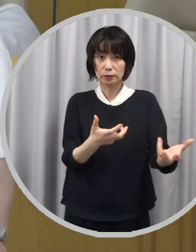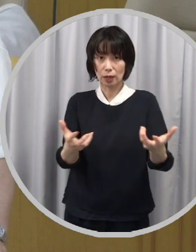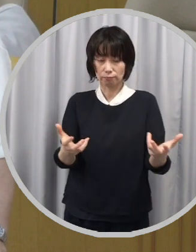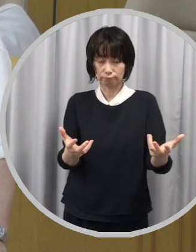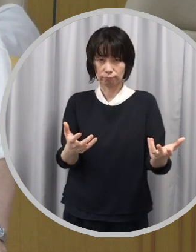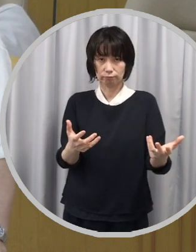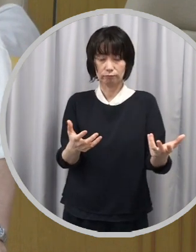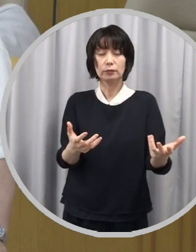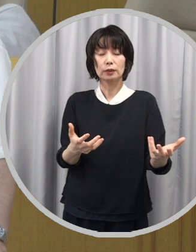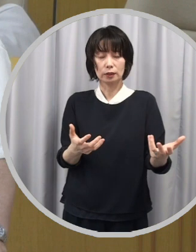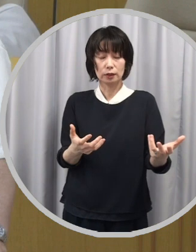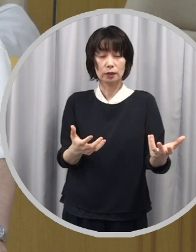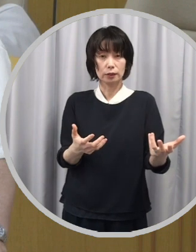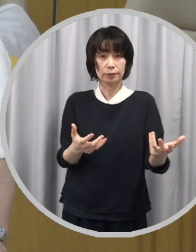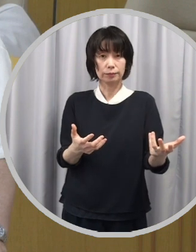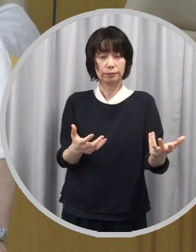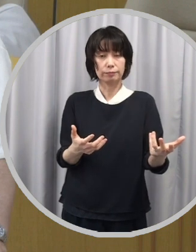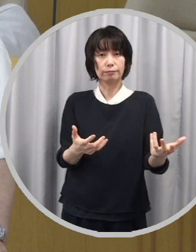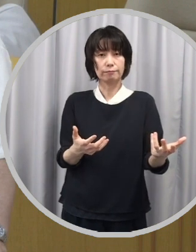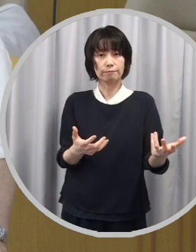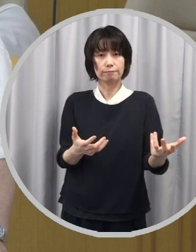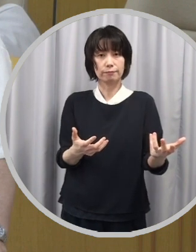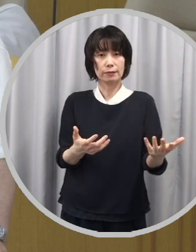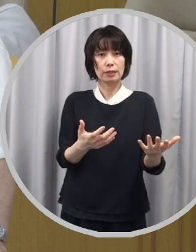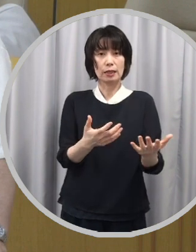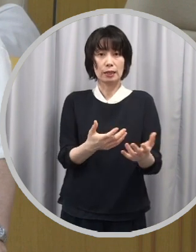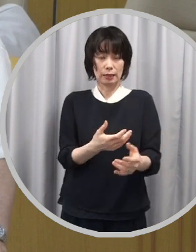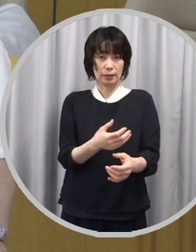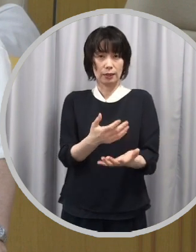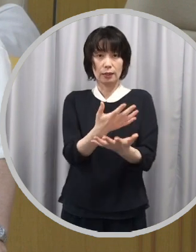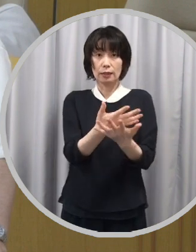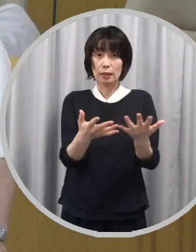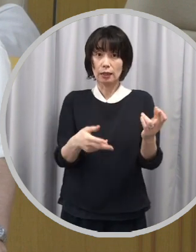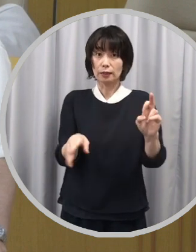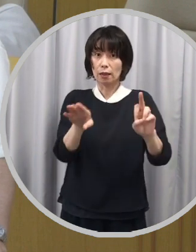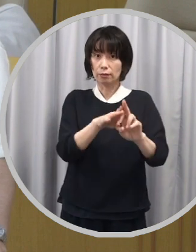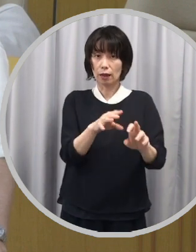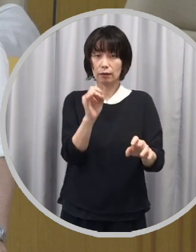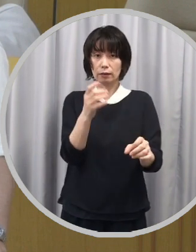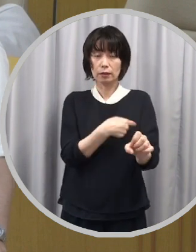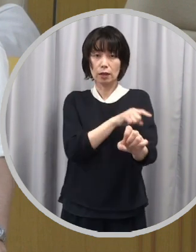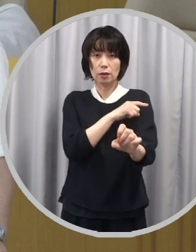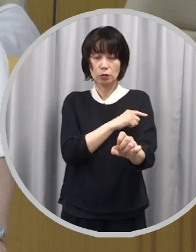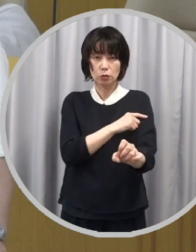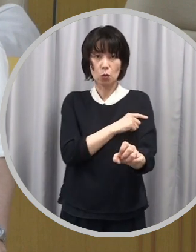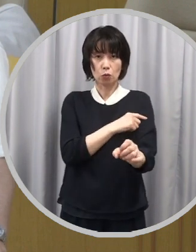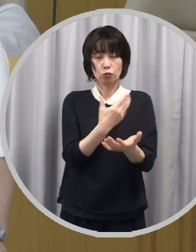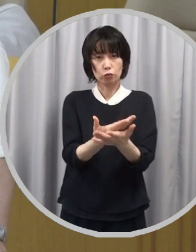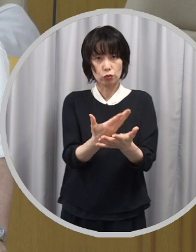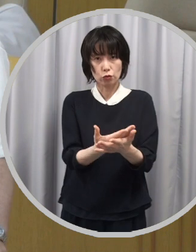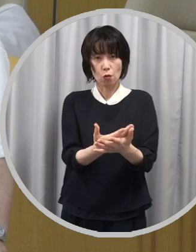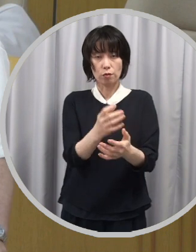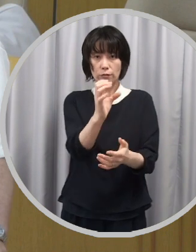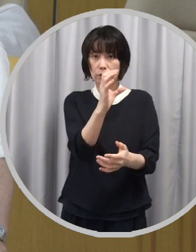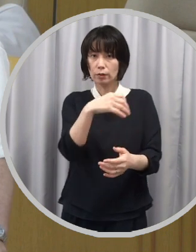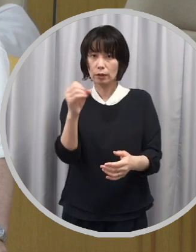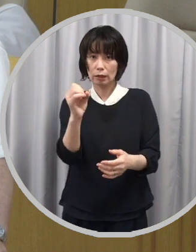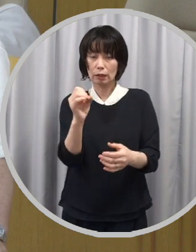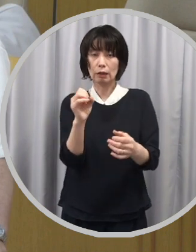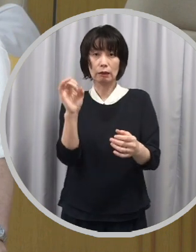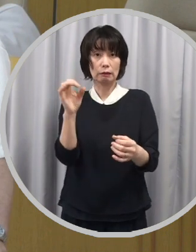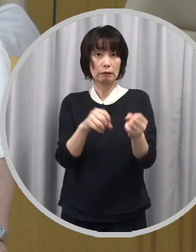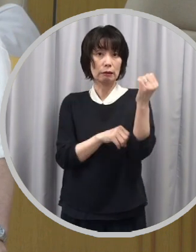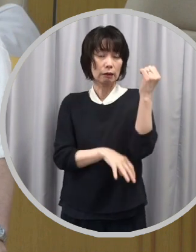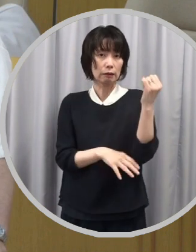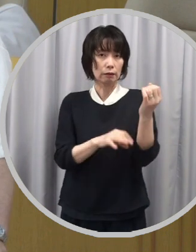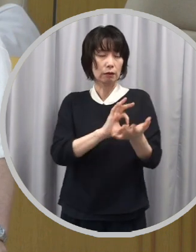ともに、データセンターの電力需要に対する脱炭素電源の活用の必要